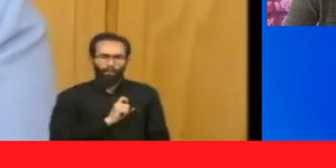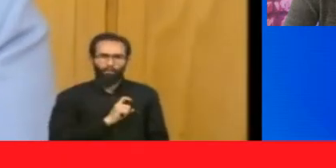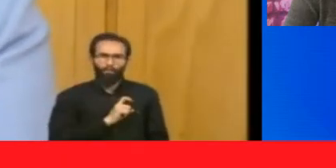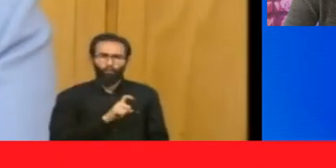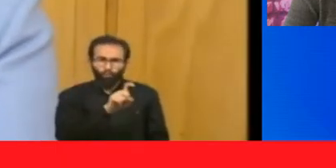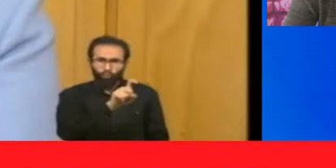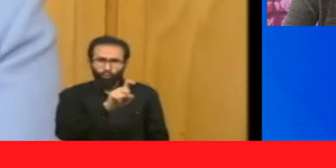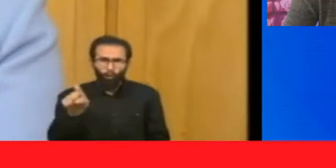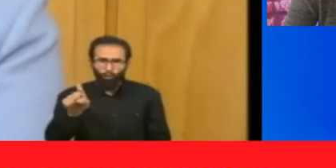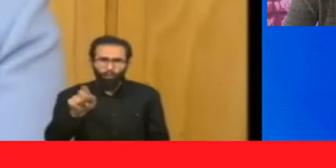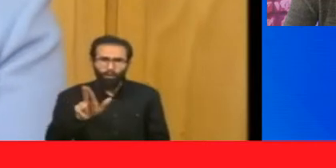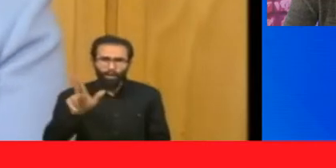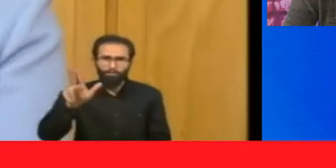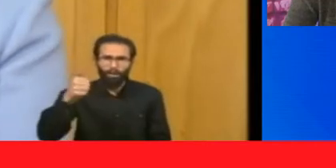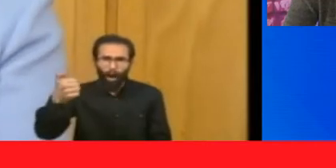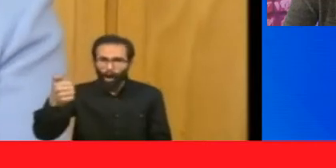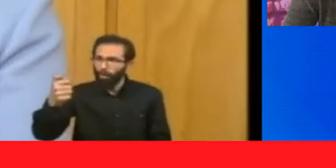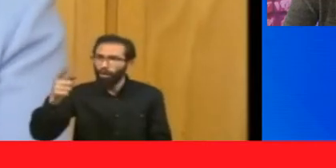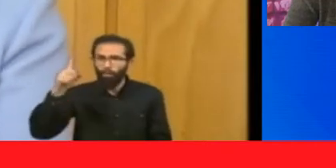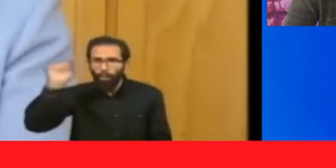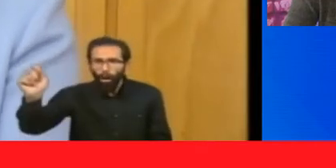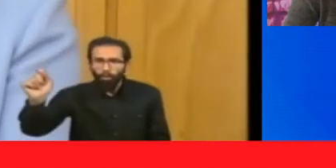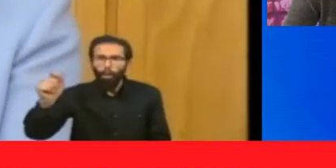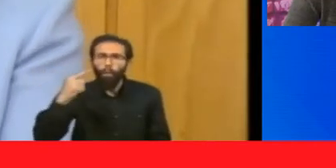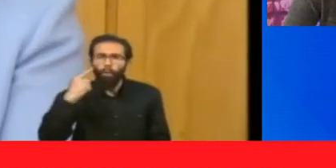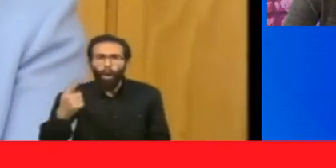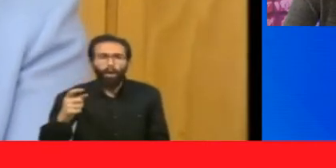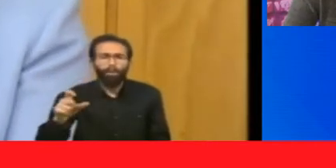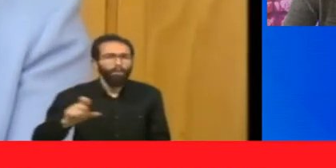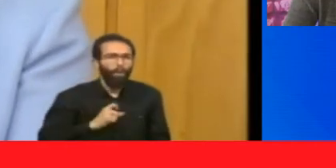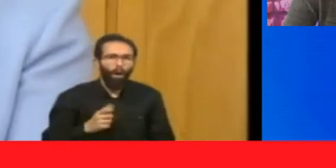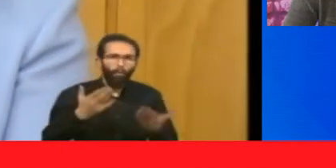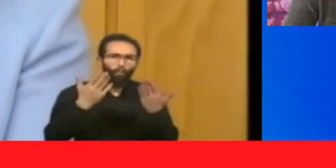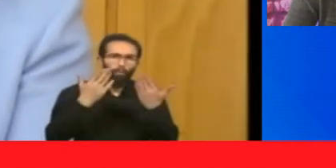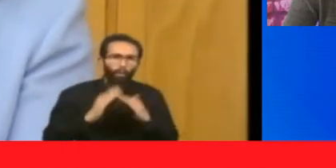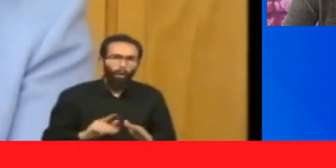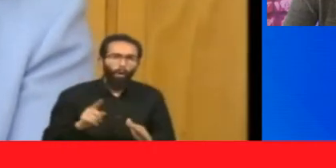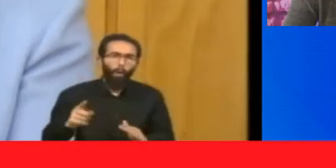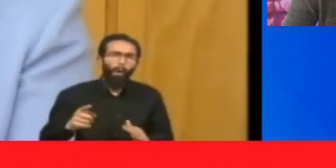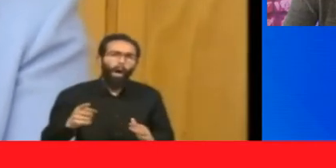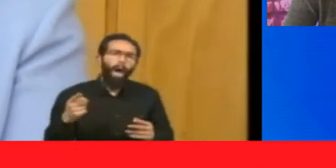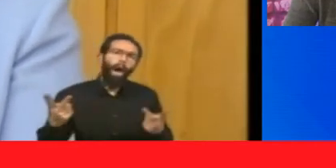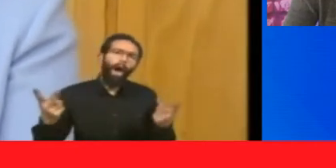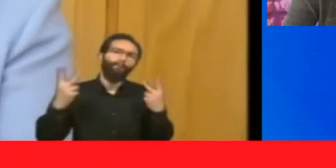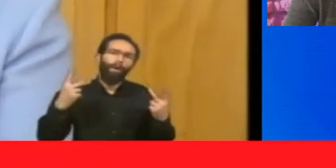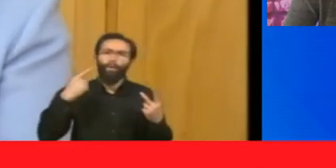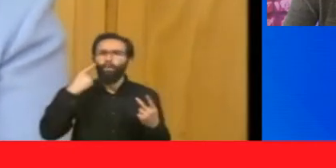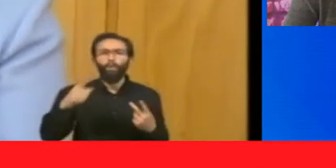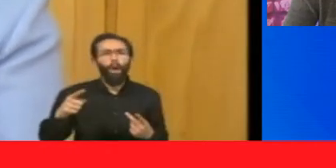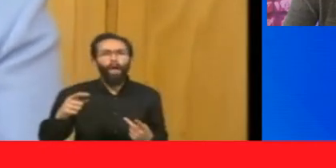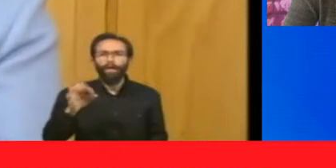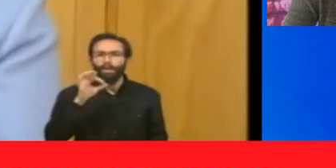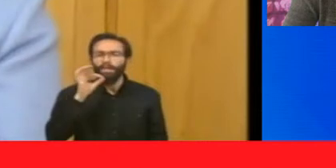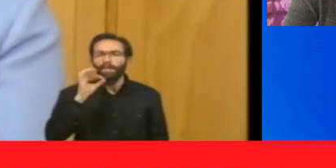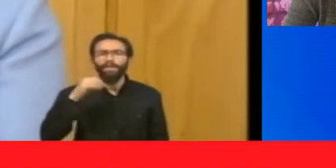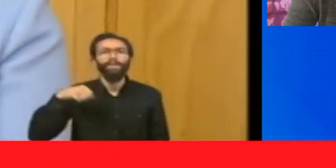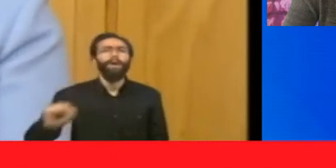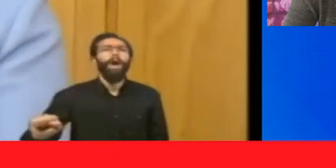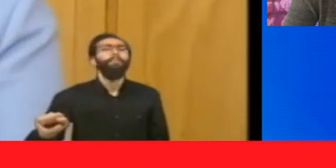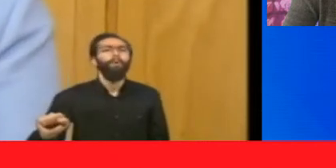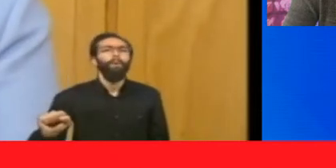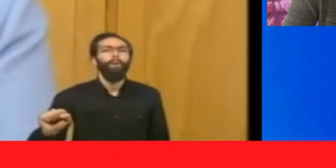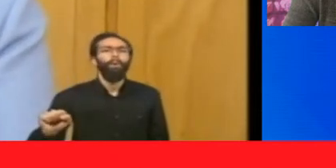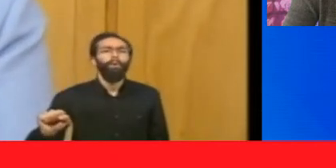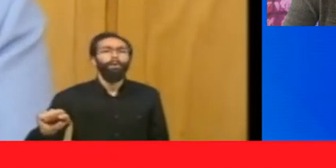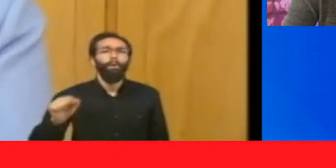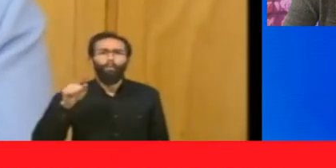ve hukuki talep olan avukat görüşü keyfi olarak bu iktidar tarafından engellenmektedir. Böyle